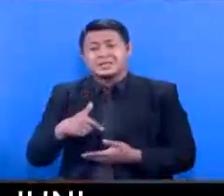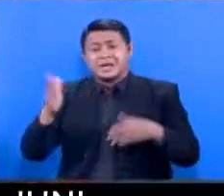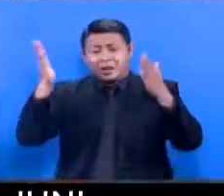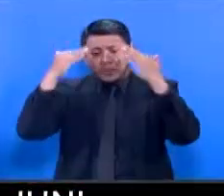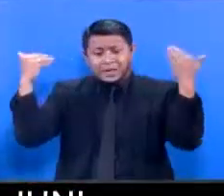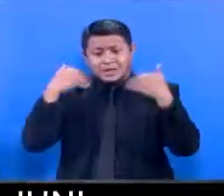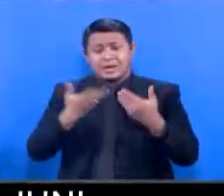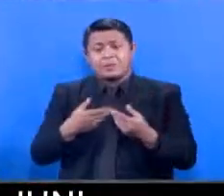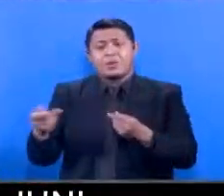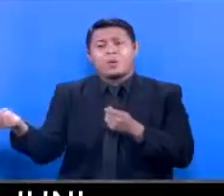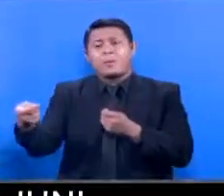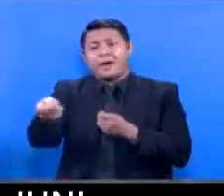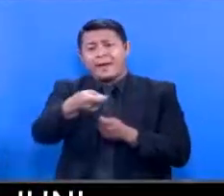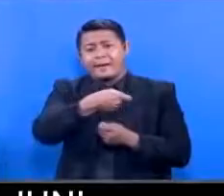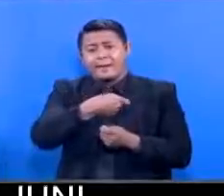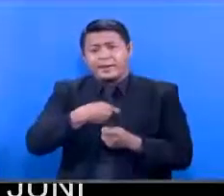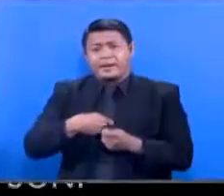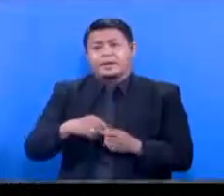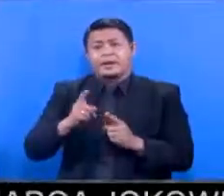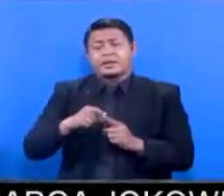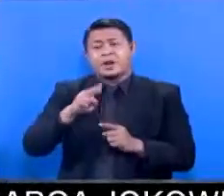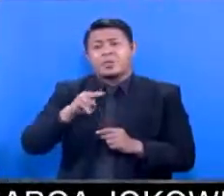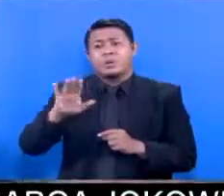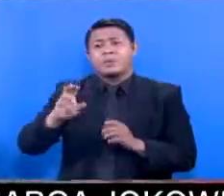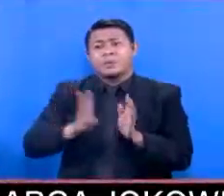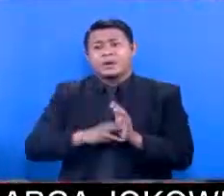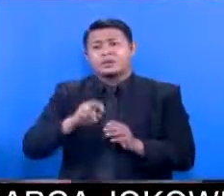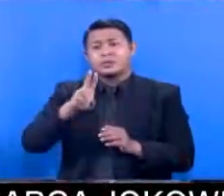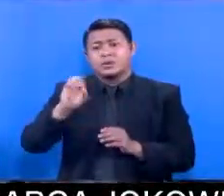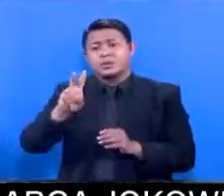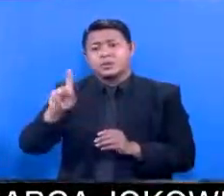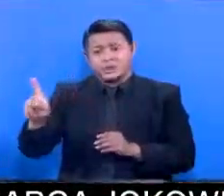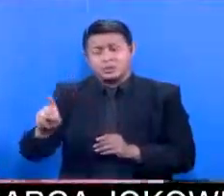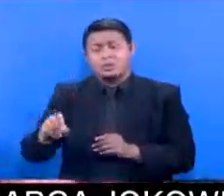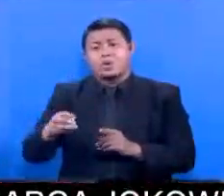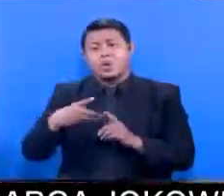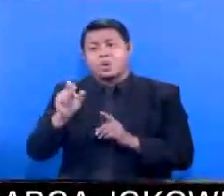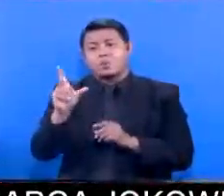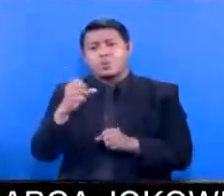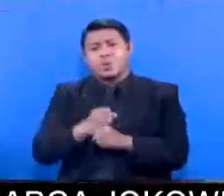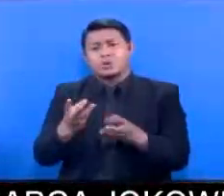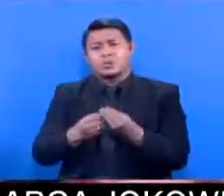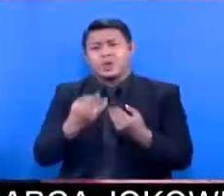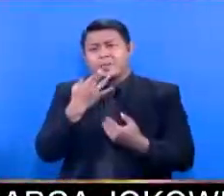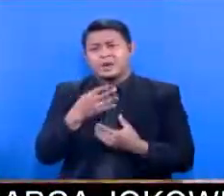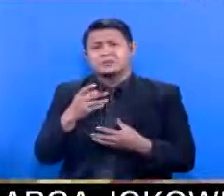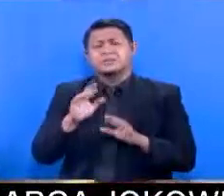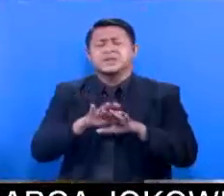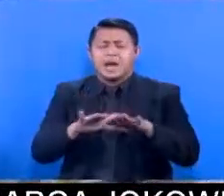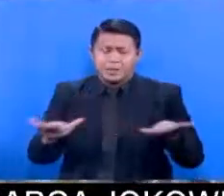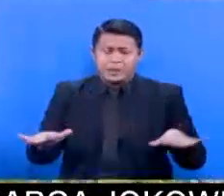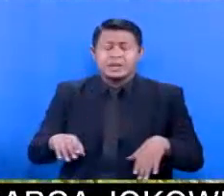memasuki masa panen raya dan hingga 25 Mar 2012 satu Bulog masih memiliki stok beras sebanyak